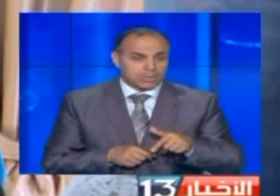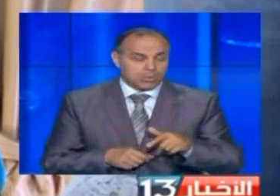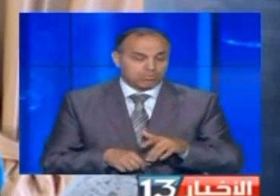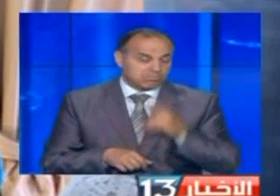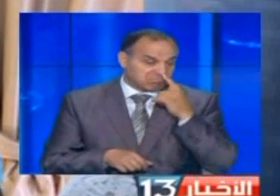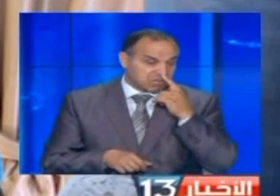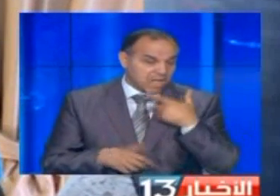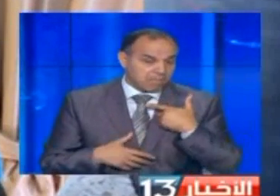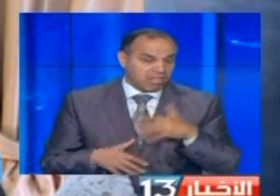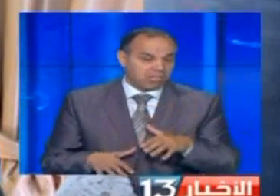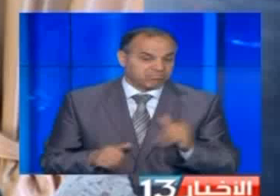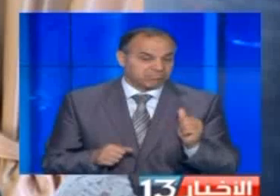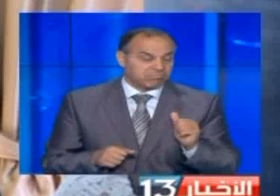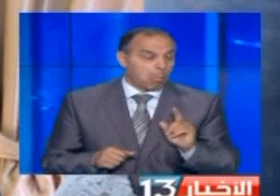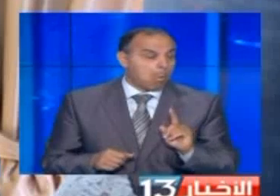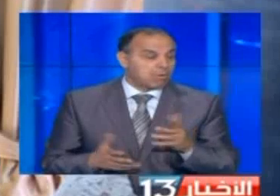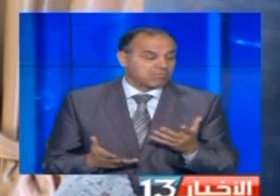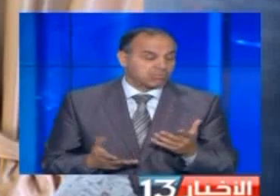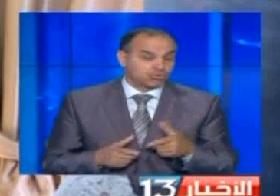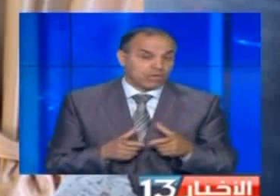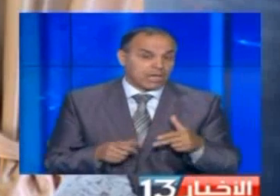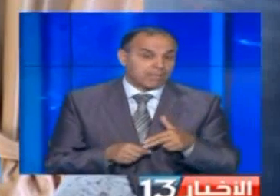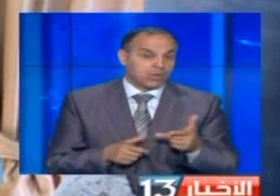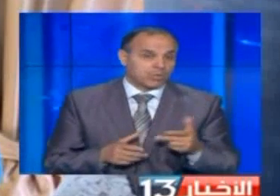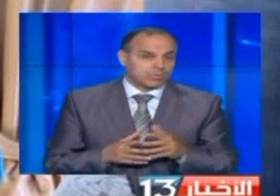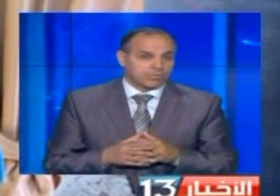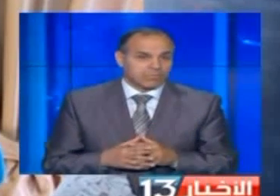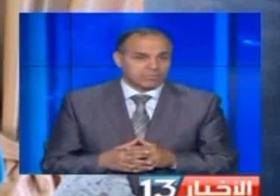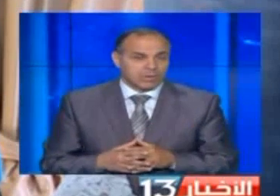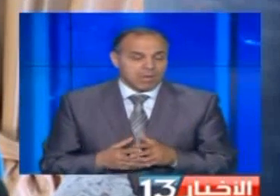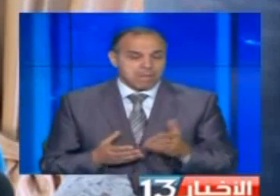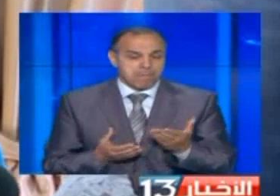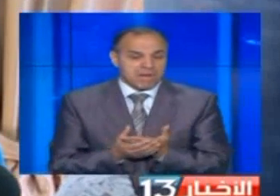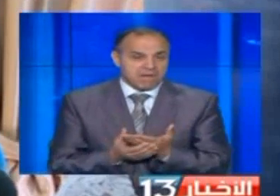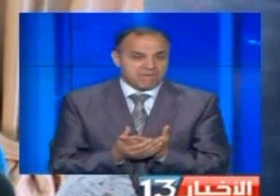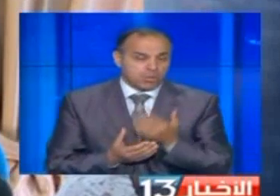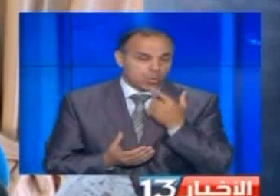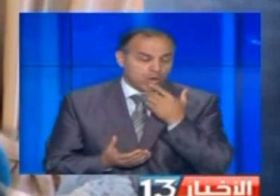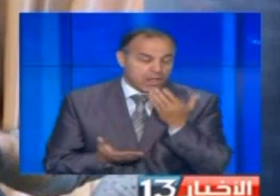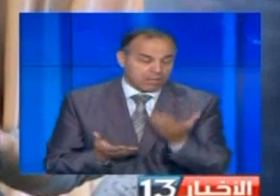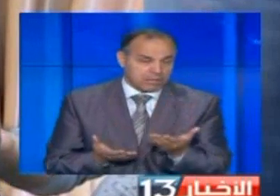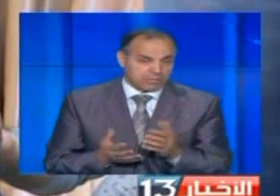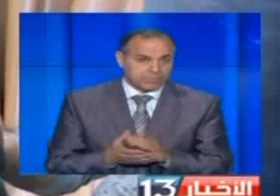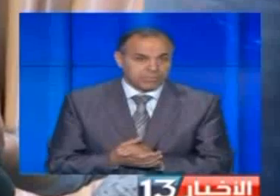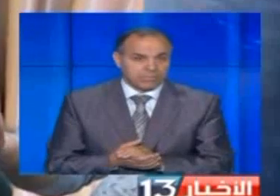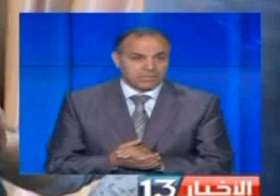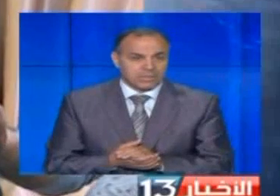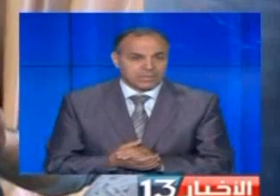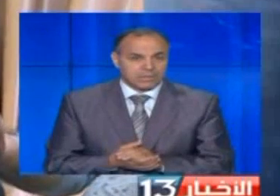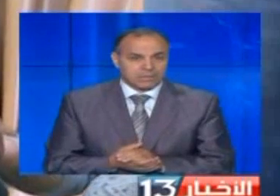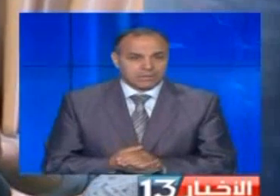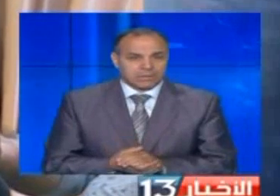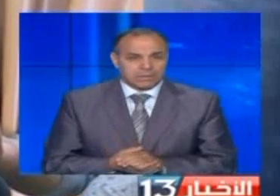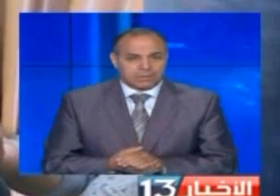تهدد بأن بالانسحاب، وقاعدة معناها تعد في ملفات متاع اعتبار هذا يؤدي مش فقط